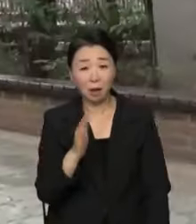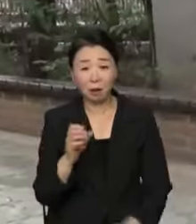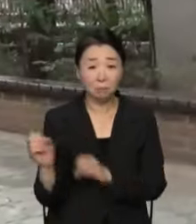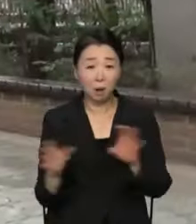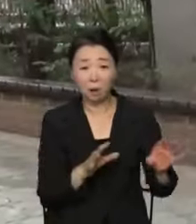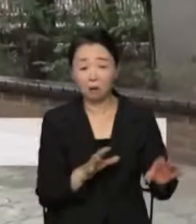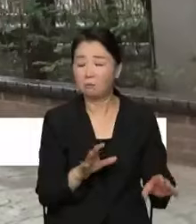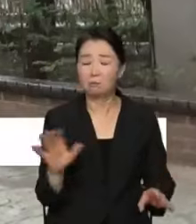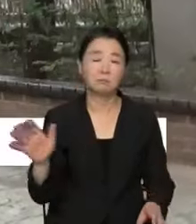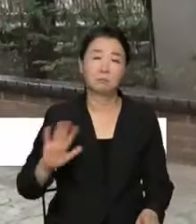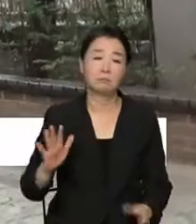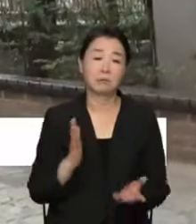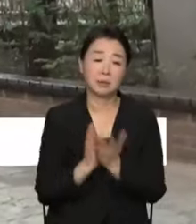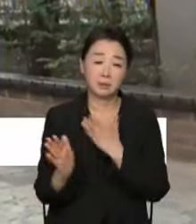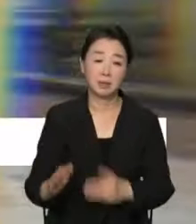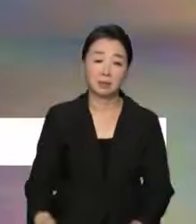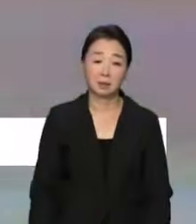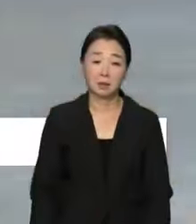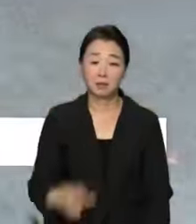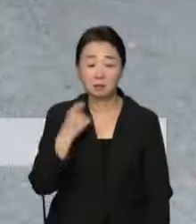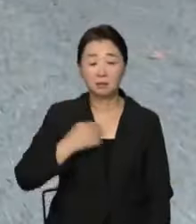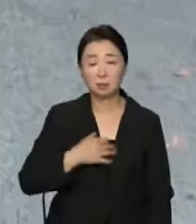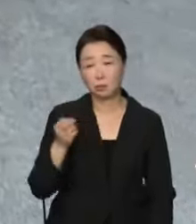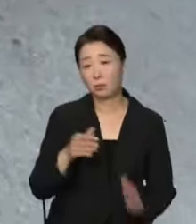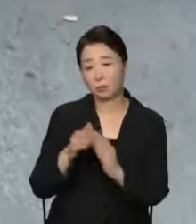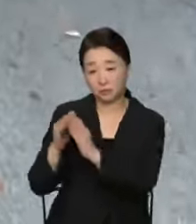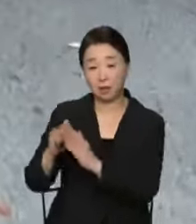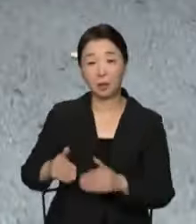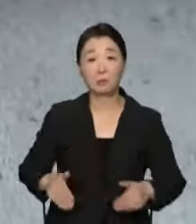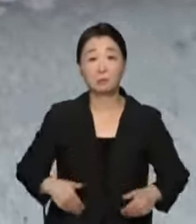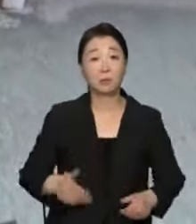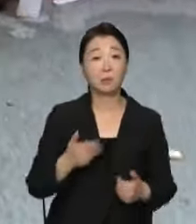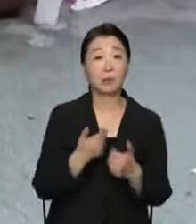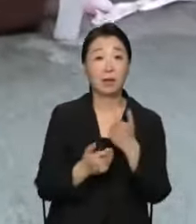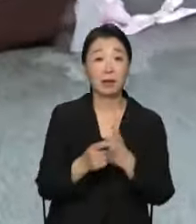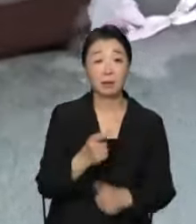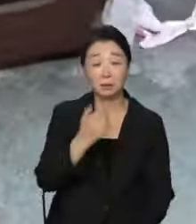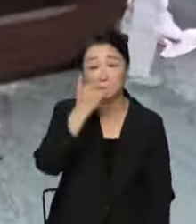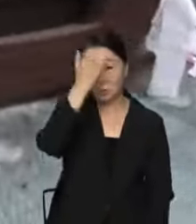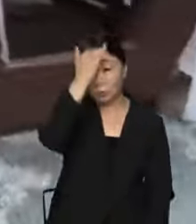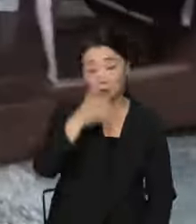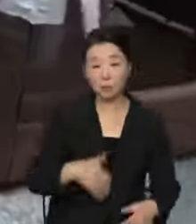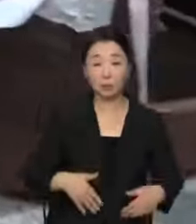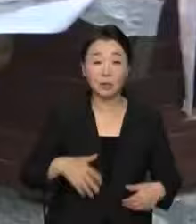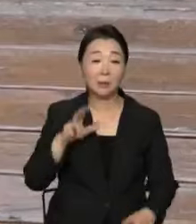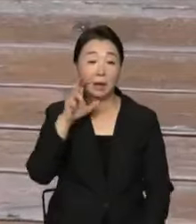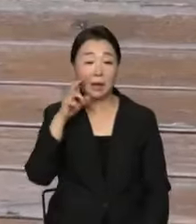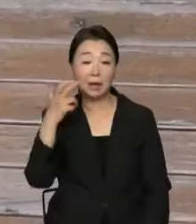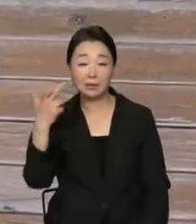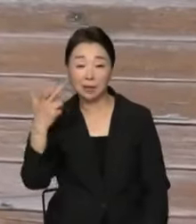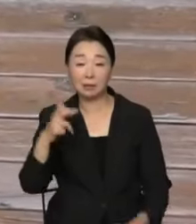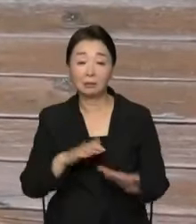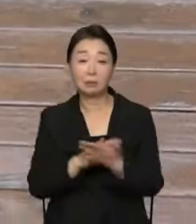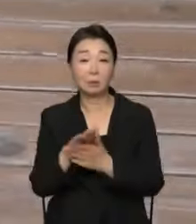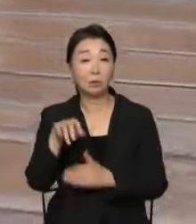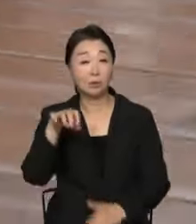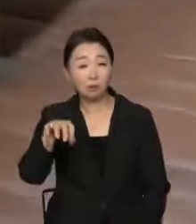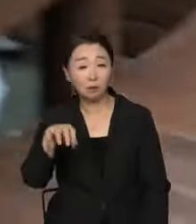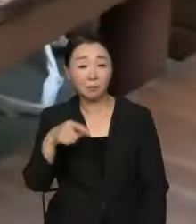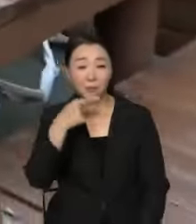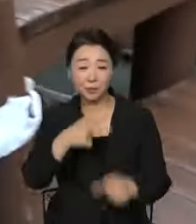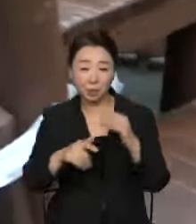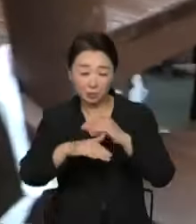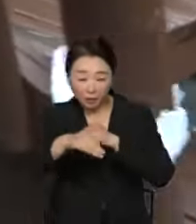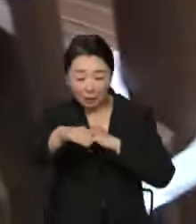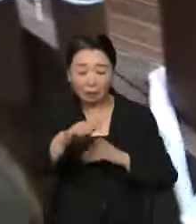것 같아요. 슬프죠. 네. 아, 그럼 또 이사 가야죠. 역시 갈등이 빚어진 충남 아산의 한 놀이터입니다. 오래된 나뭇바닥은